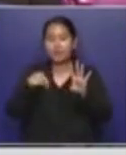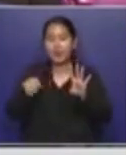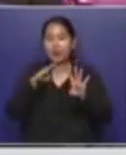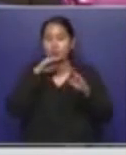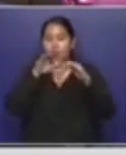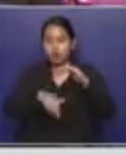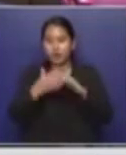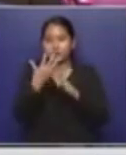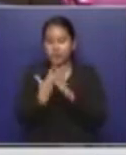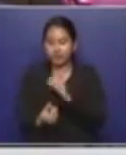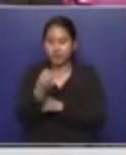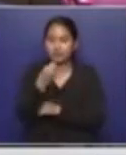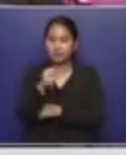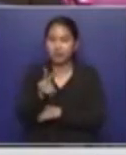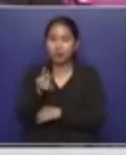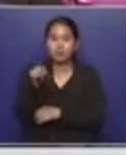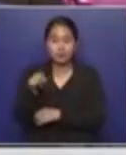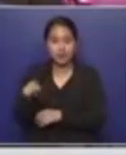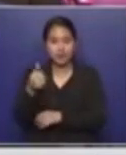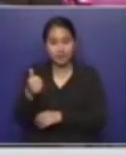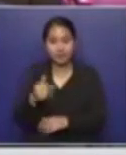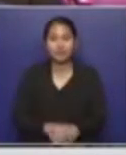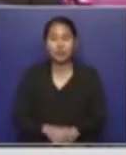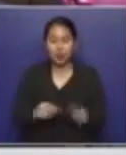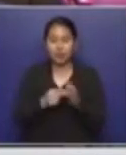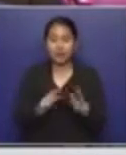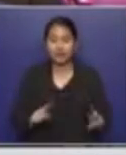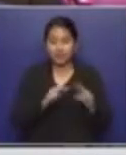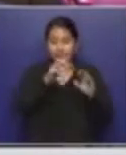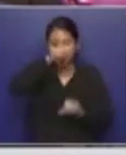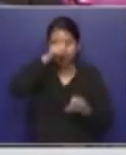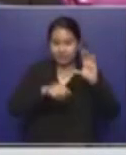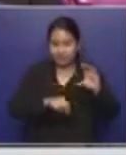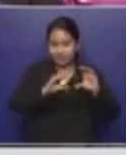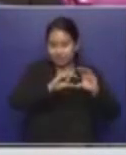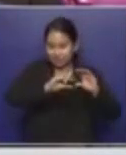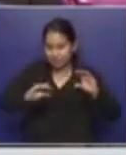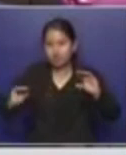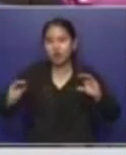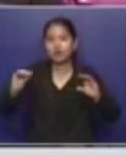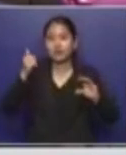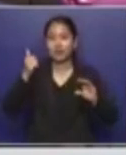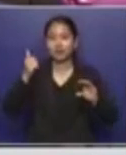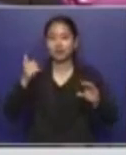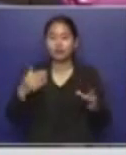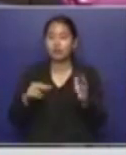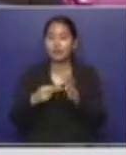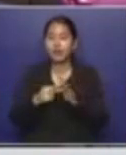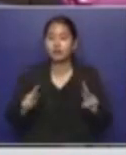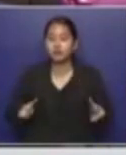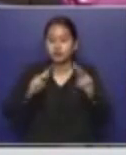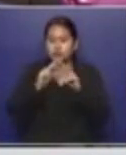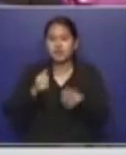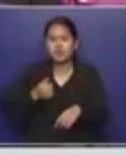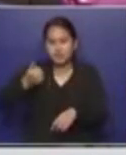ลงสัก 10%เราก็จะมีเงินเพิ่มจากกระทรวงนี้มาอีก 32,800 กว่าล้านจะได้ไปเติมเต็มในส่วนของกระทรวงที่สร้